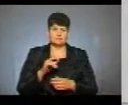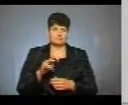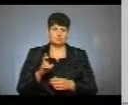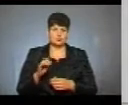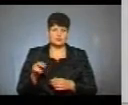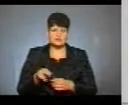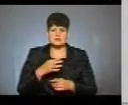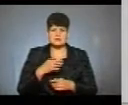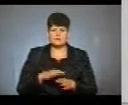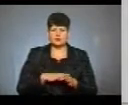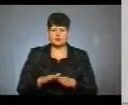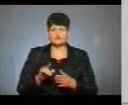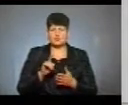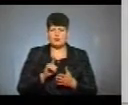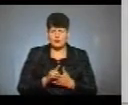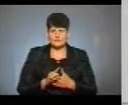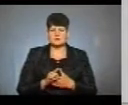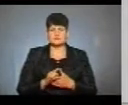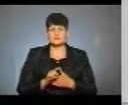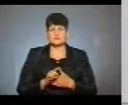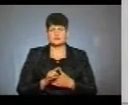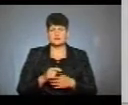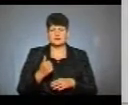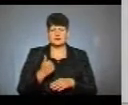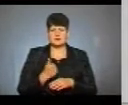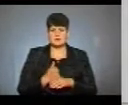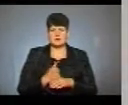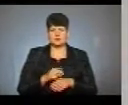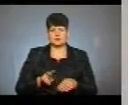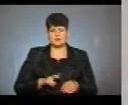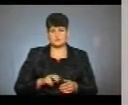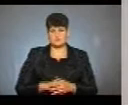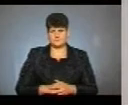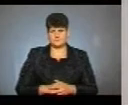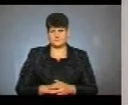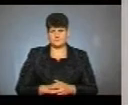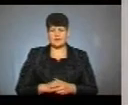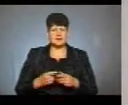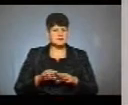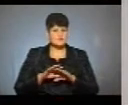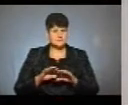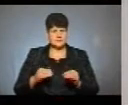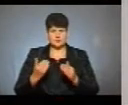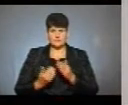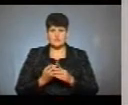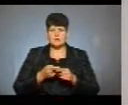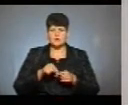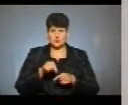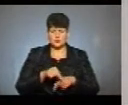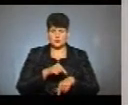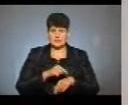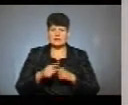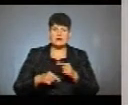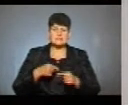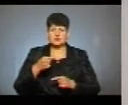повідомила виконувачка обов'язків гендиректора цього товариства Ірина Алаб'єва. Це вся інформація на цю годину.